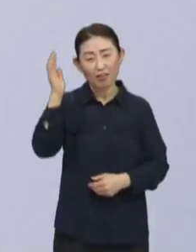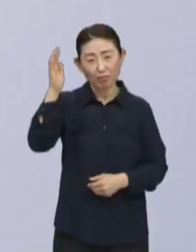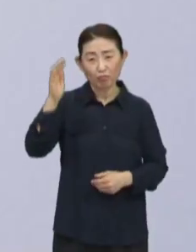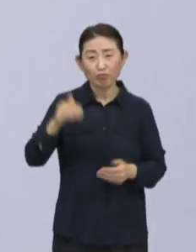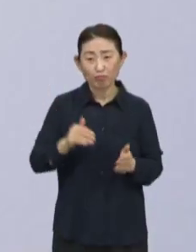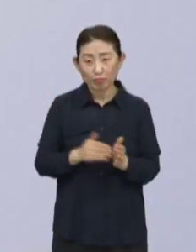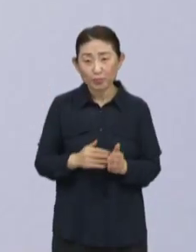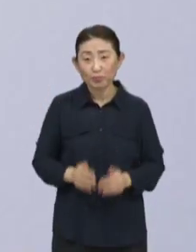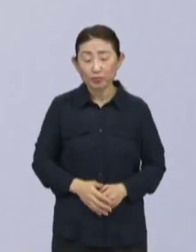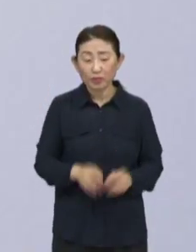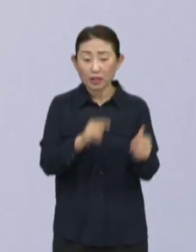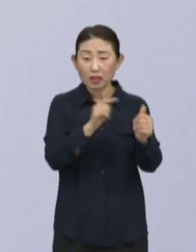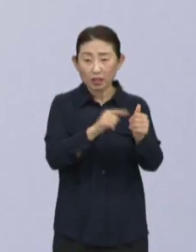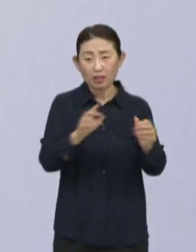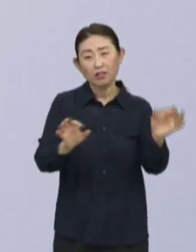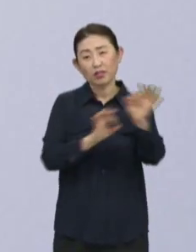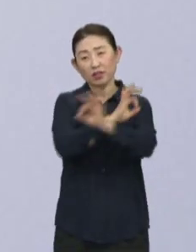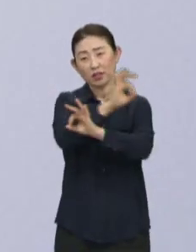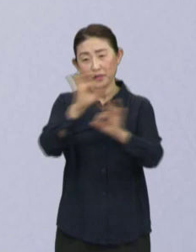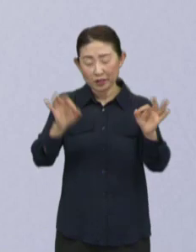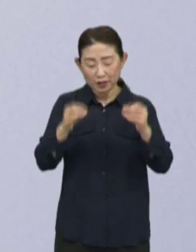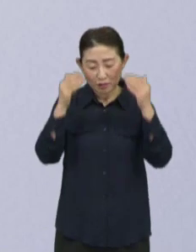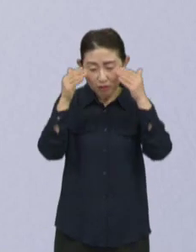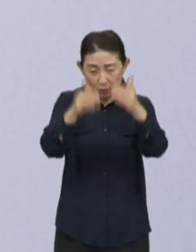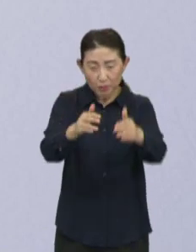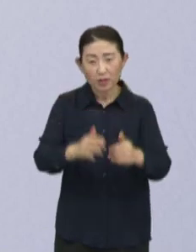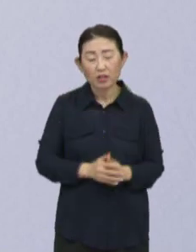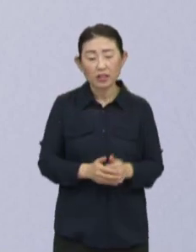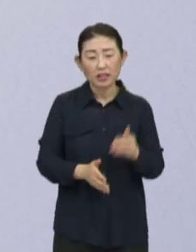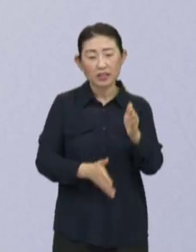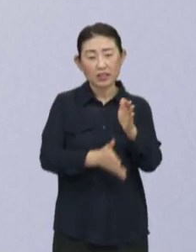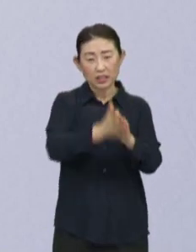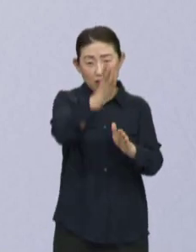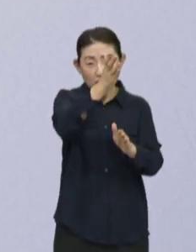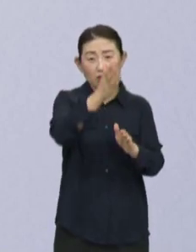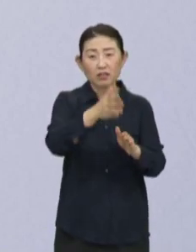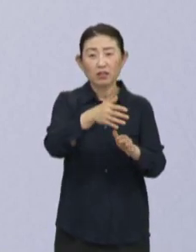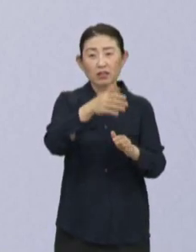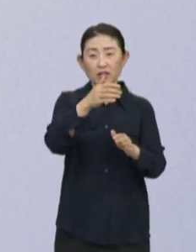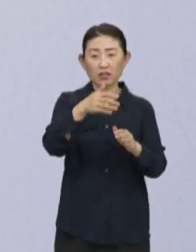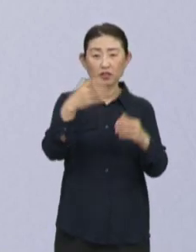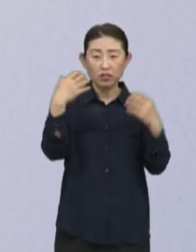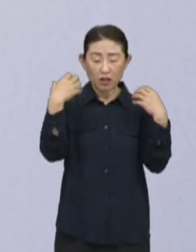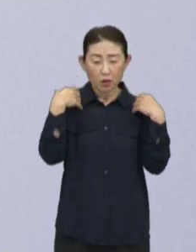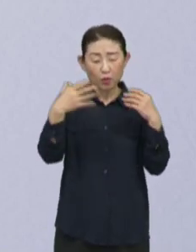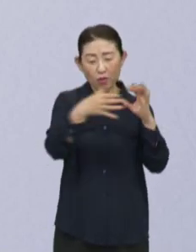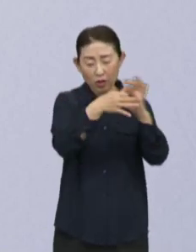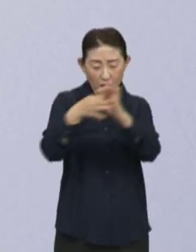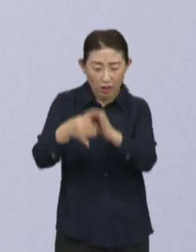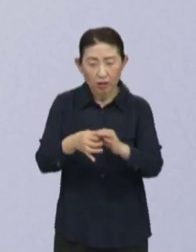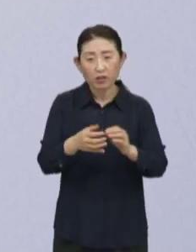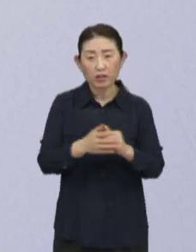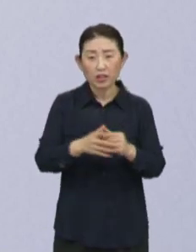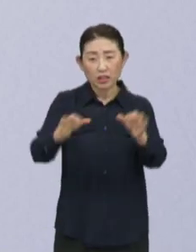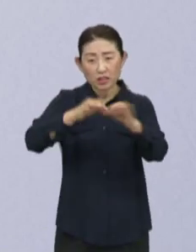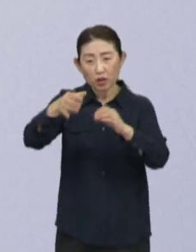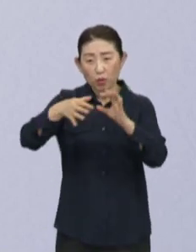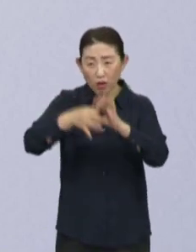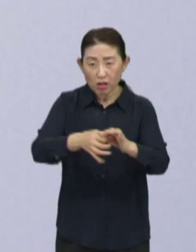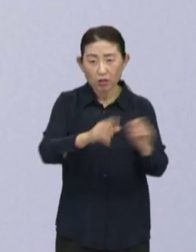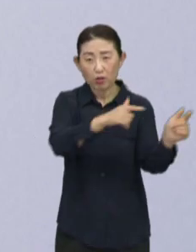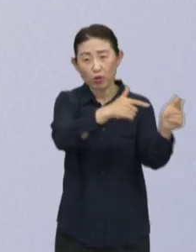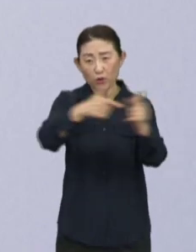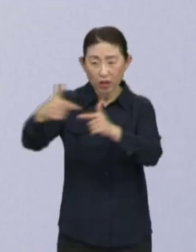있습니다. 이 후보는 경제에 방점을 두고 시정과 연계한 공약들로 공공기관과 소상공인 연수원 유치